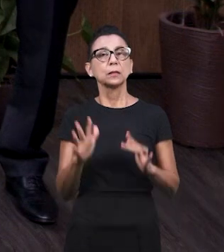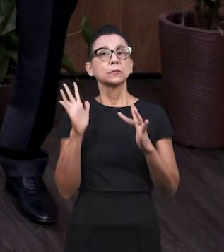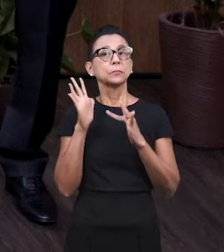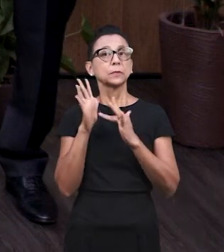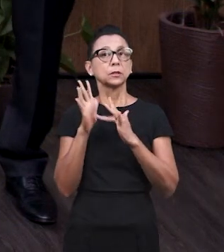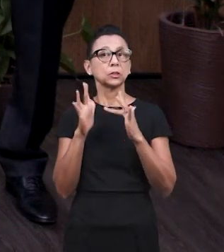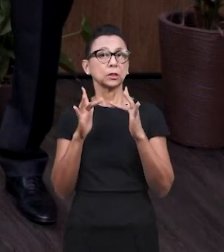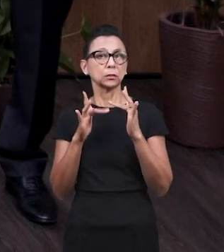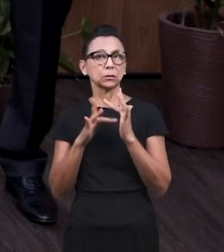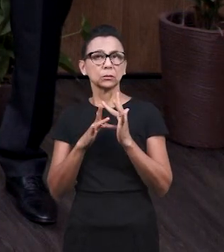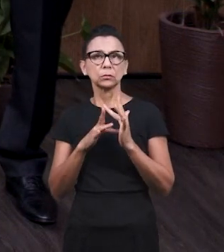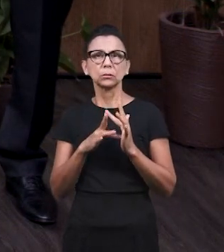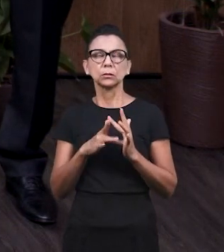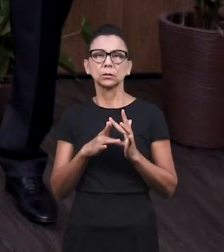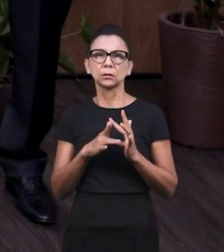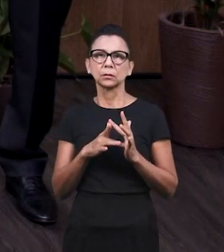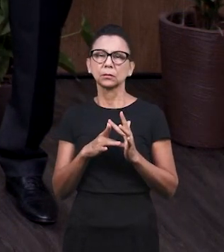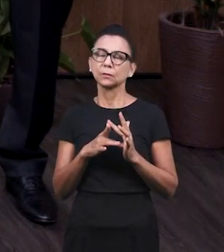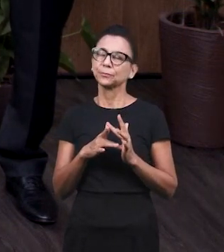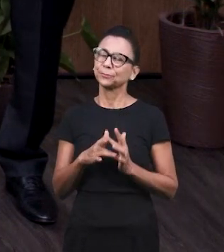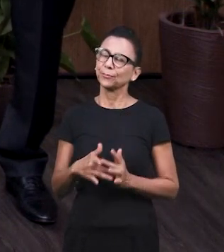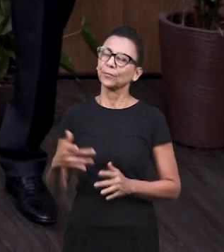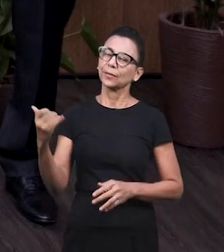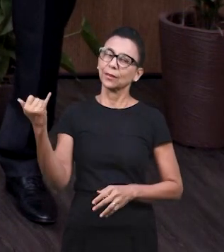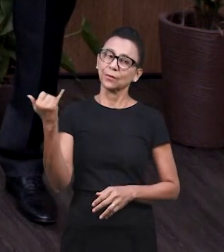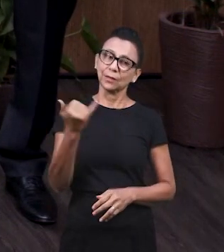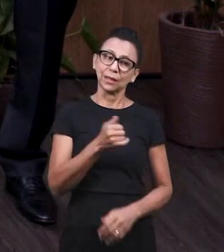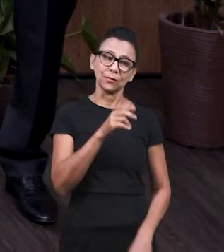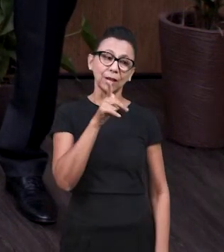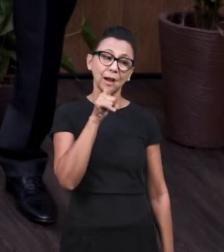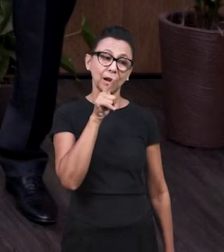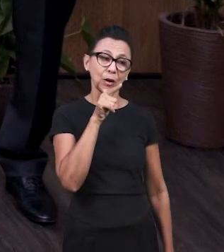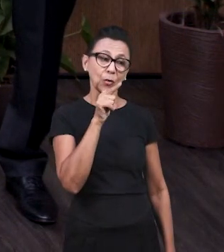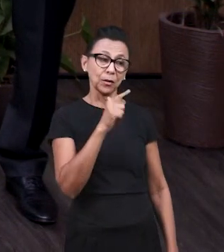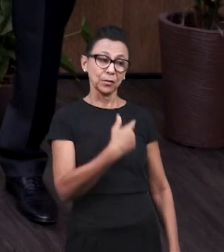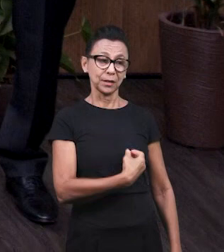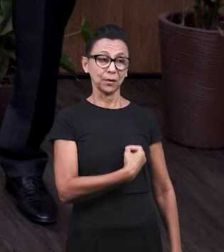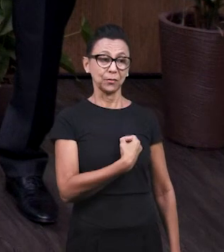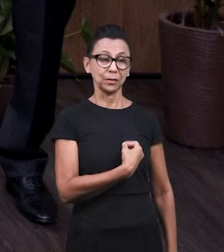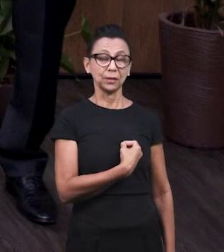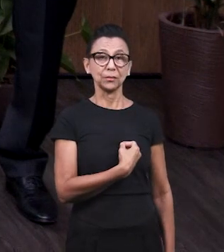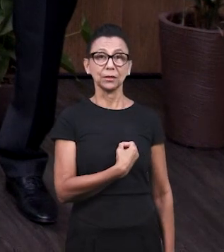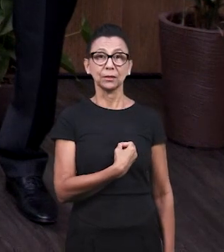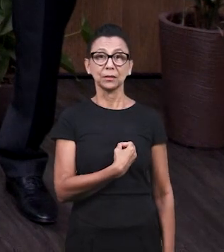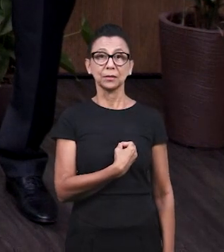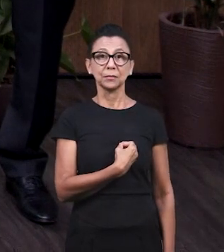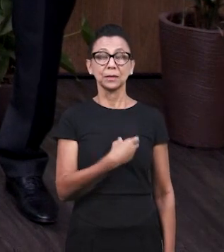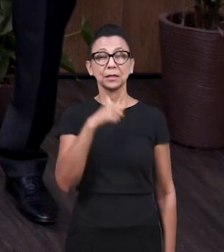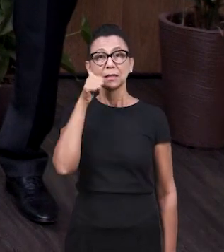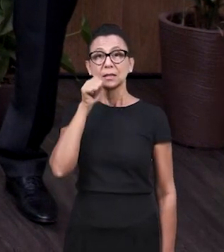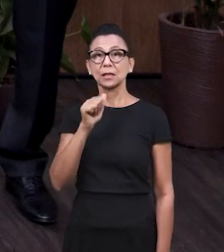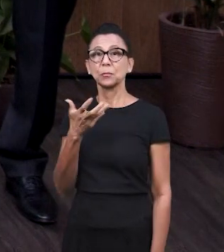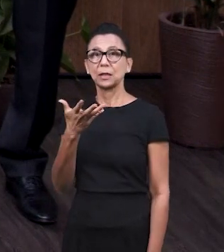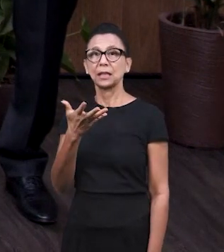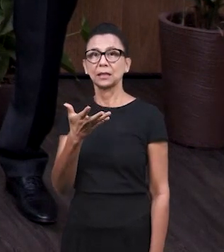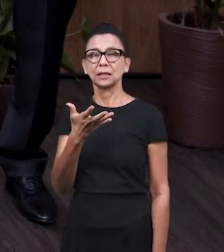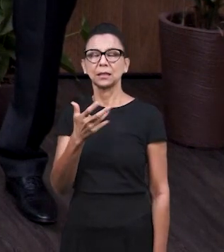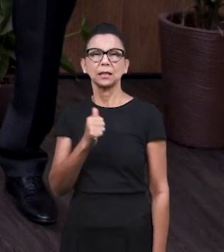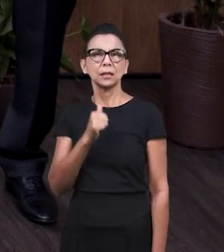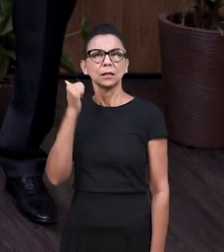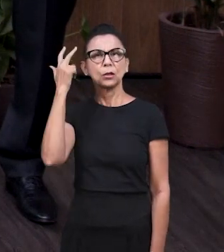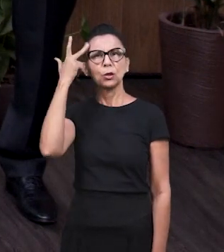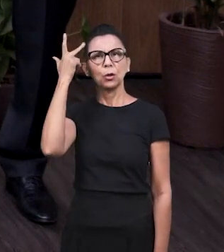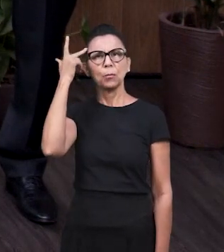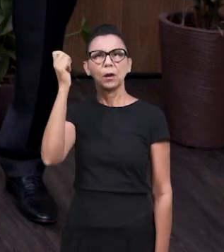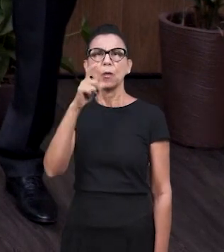l'eau de la vie. Mais la femme samaritaine voulait l'eau naturelle, de celle que nous buvons, comme nous